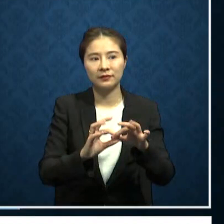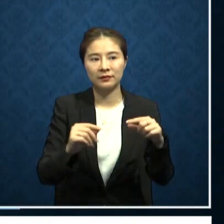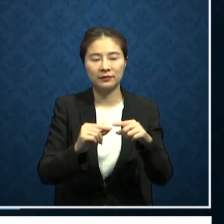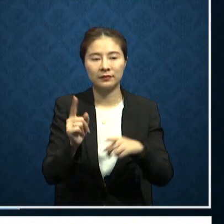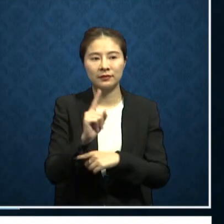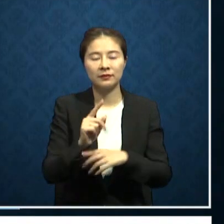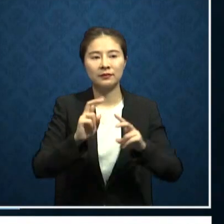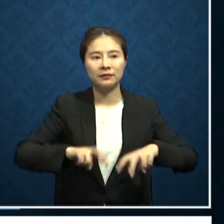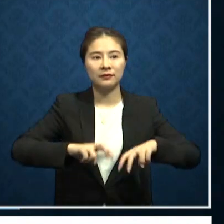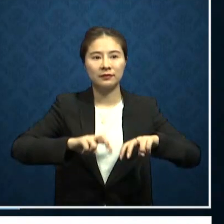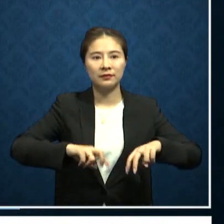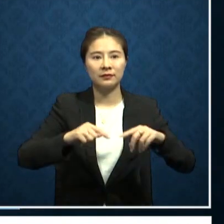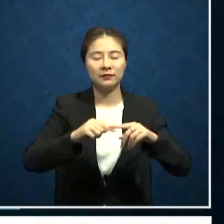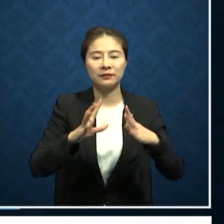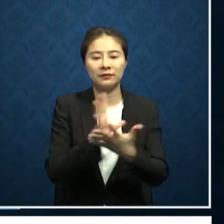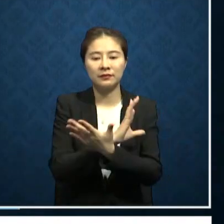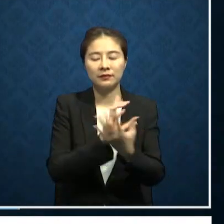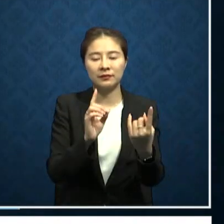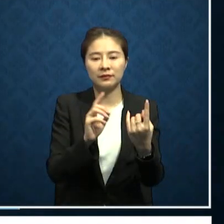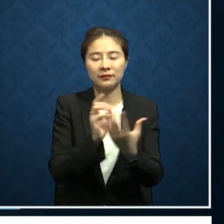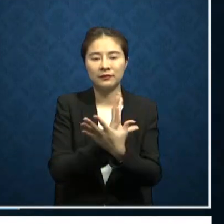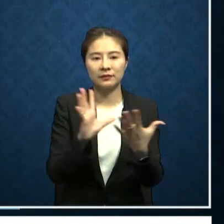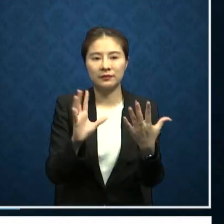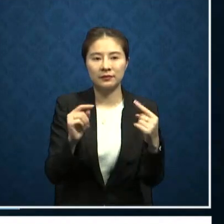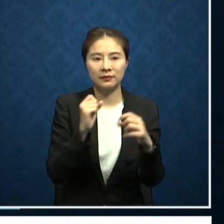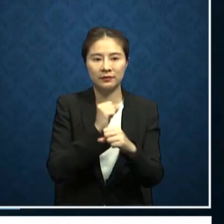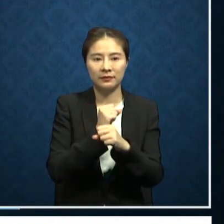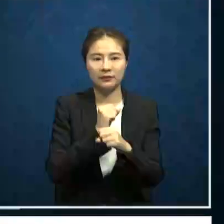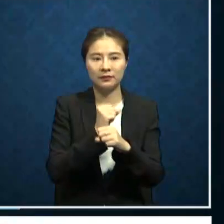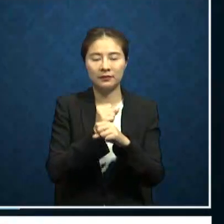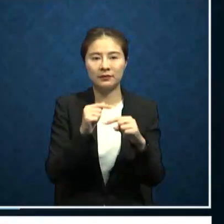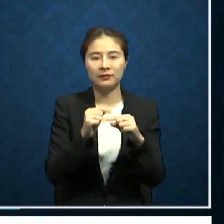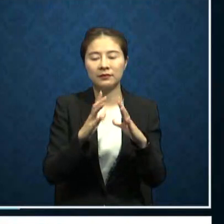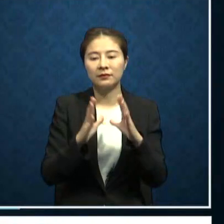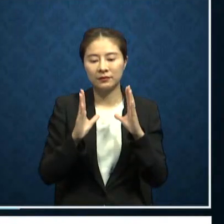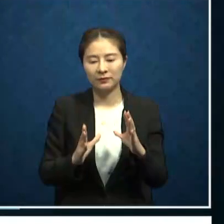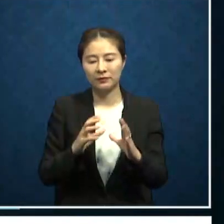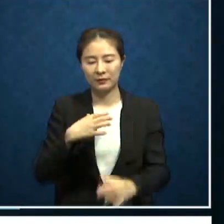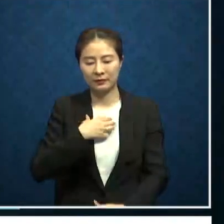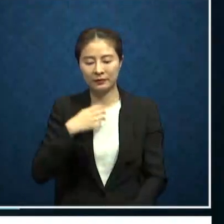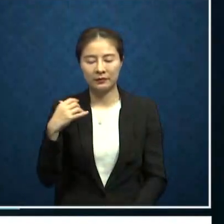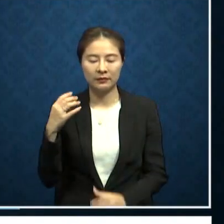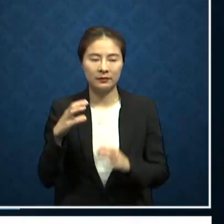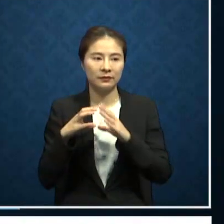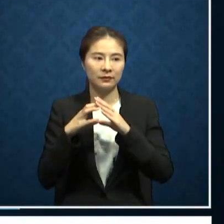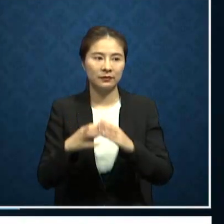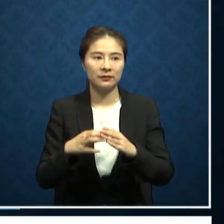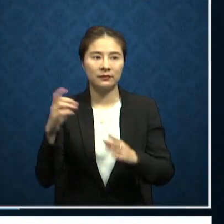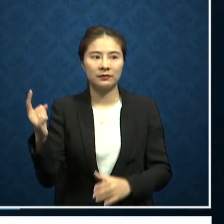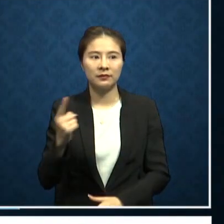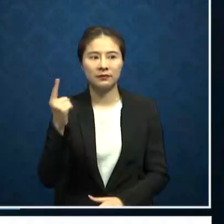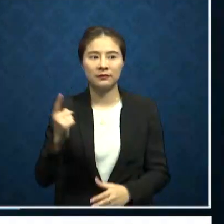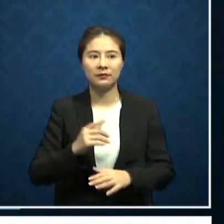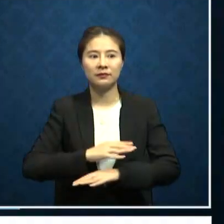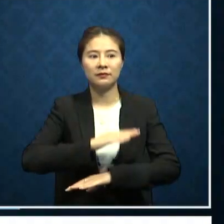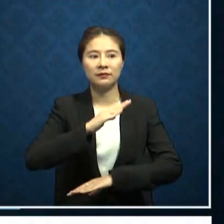ผ่านการวิเคราะห์นะคะอิทธิพลทางสังคมและวัฒนธรรมแล้วก็ดัดแปลงไปสู่การท่องเที่ยวเชิงสร้างสรรค์ค่ะในเรื่องของสื่อสิงพิมพ์ค่ะ